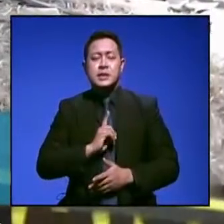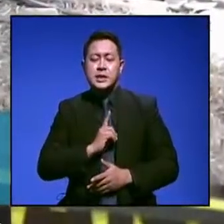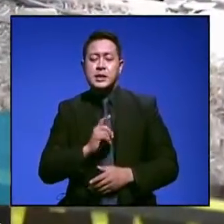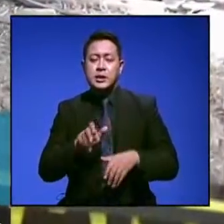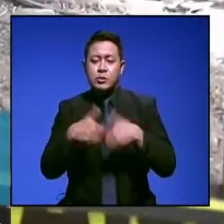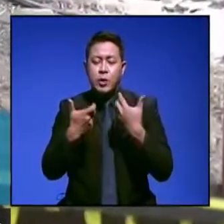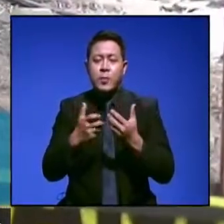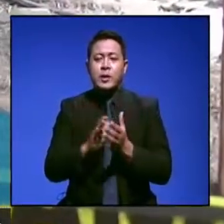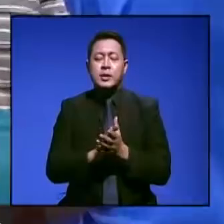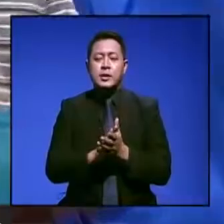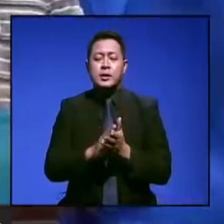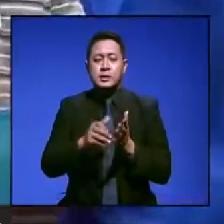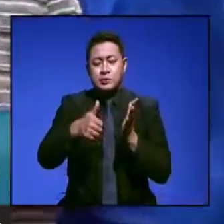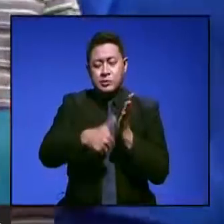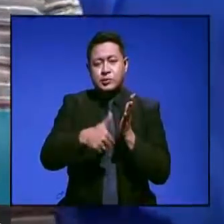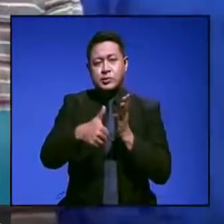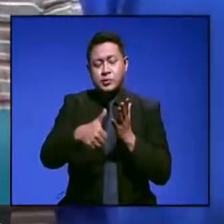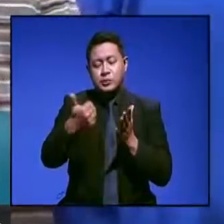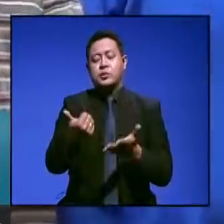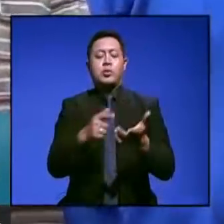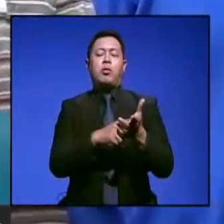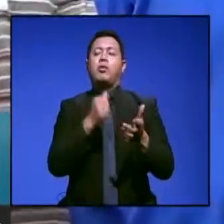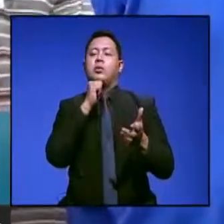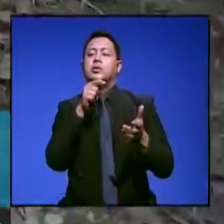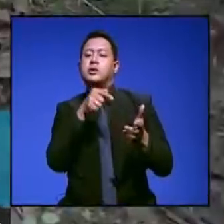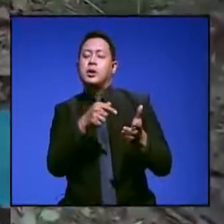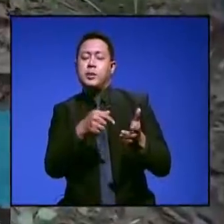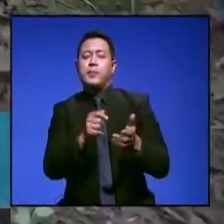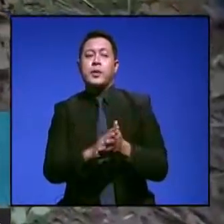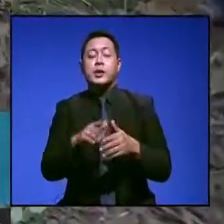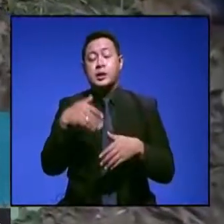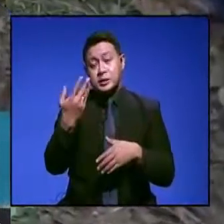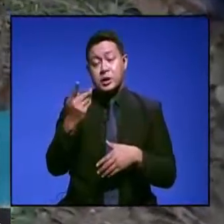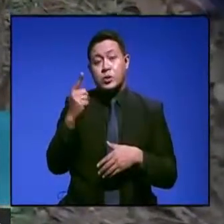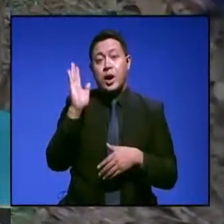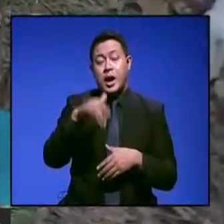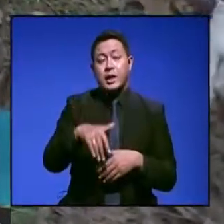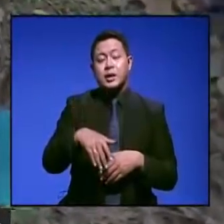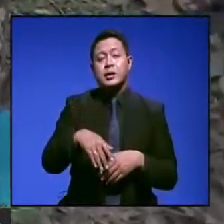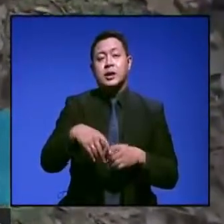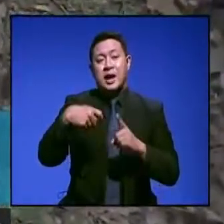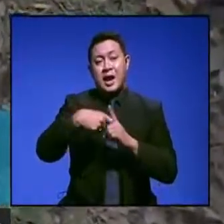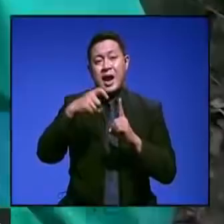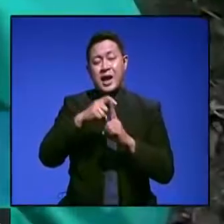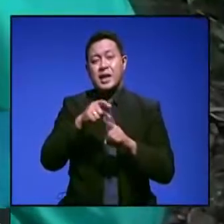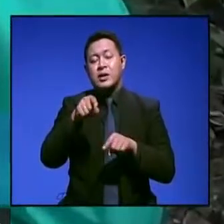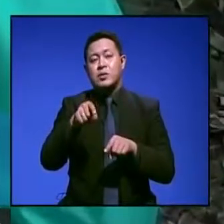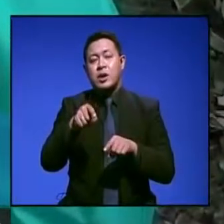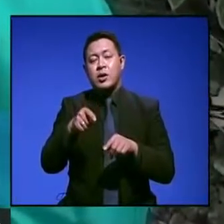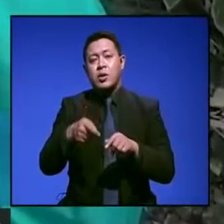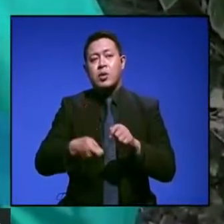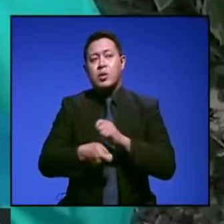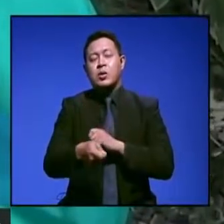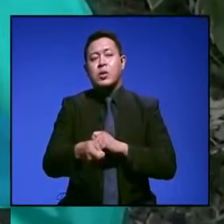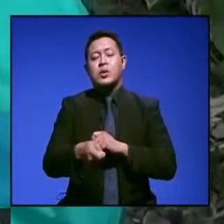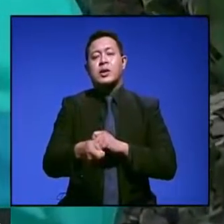dari data Inavis Portable System milik kepolisian. Namun selang satu hari kemudian, KD yang diduga pelaku pembunuhan